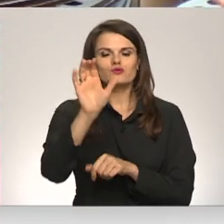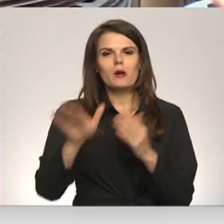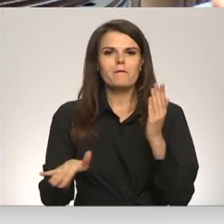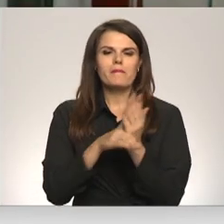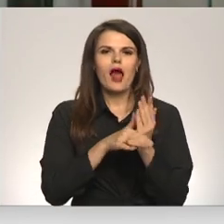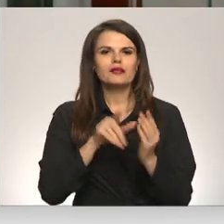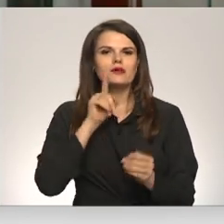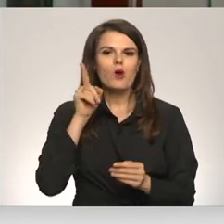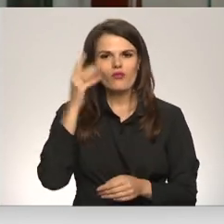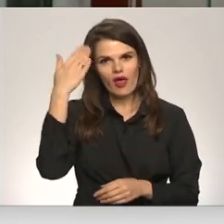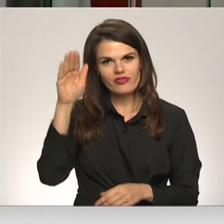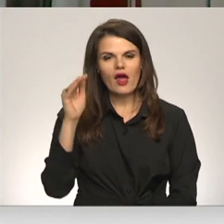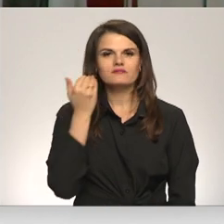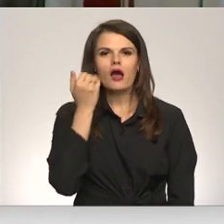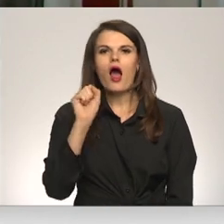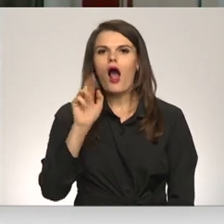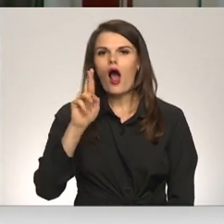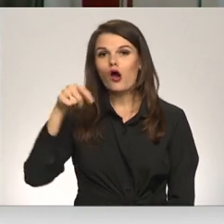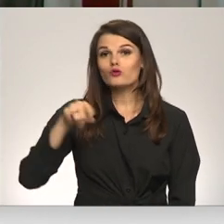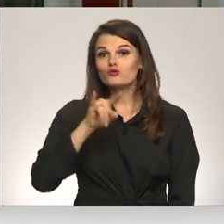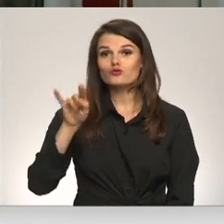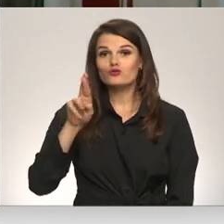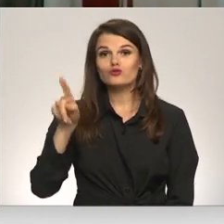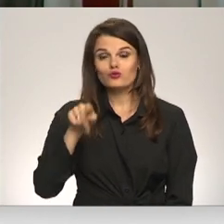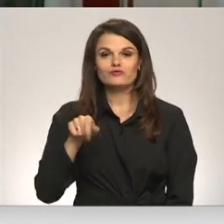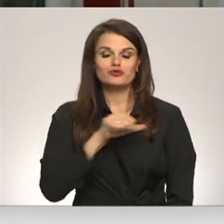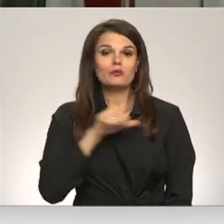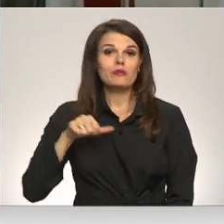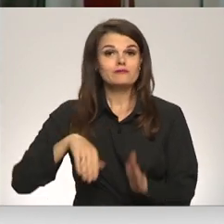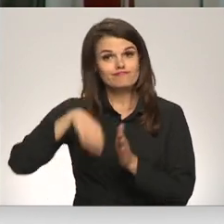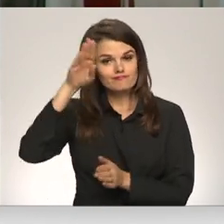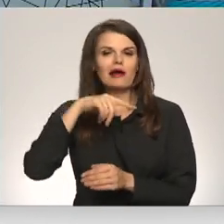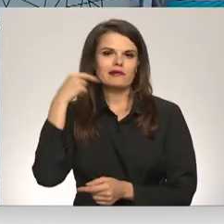jaunākais dēls Artūrs, kurš tad, kad izaugs, pārcelsies uz